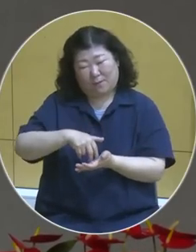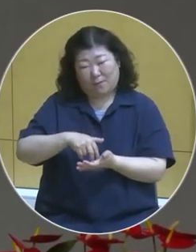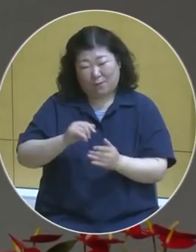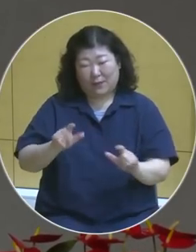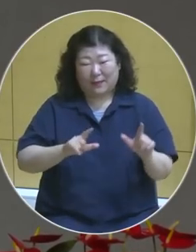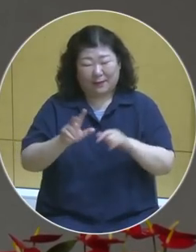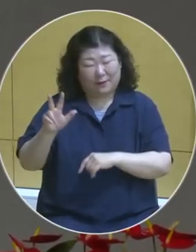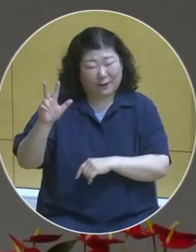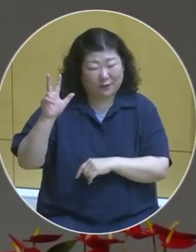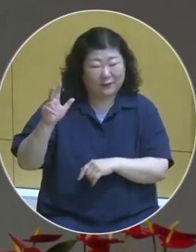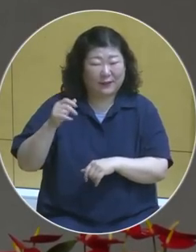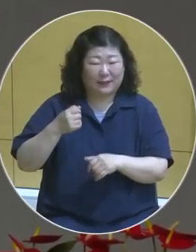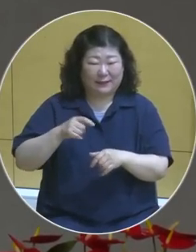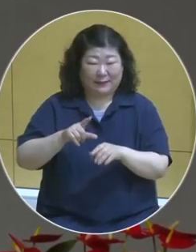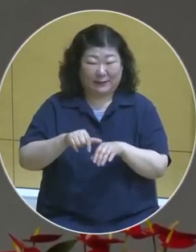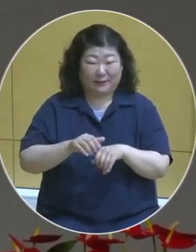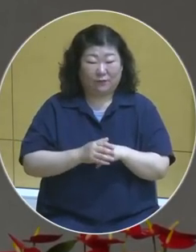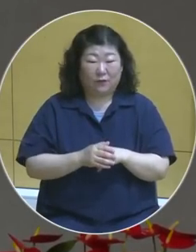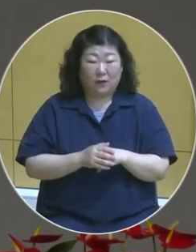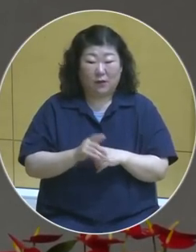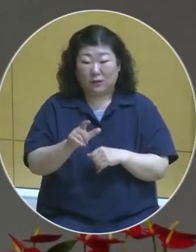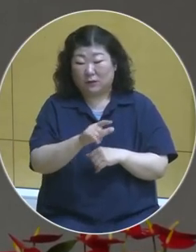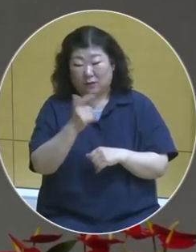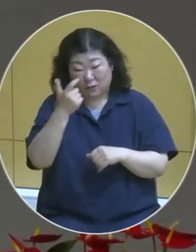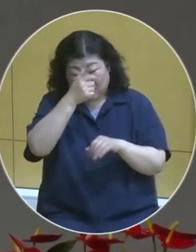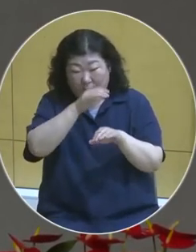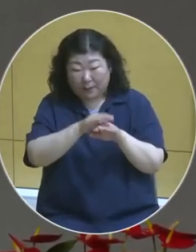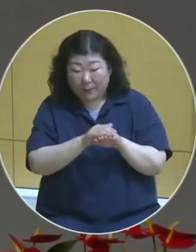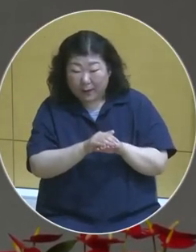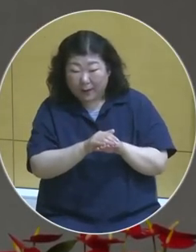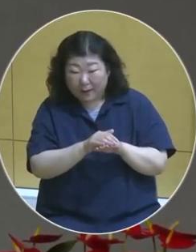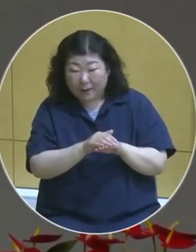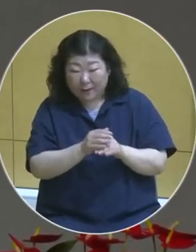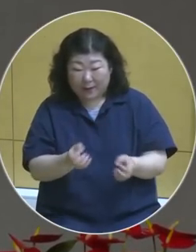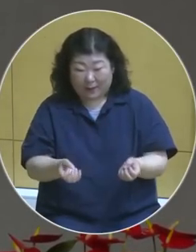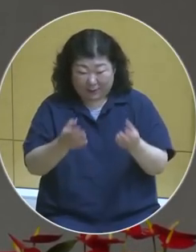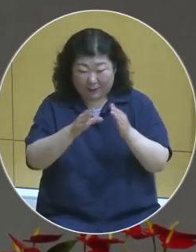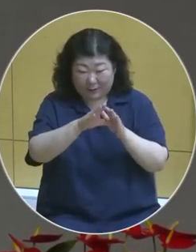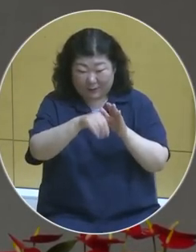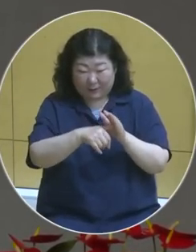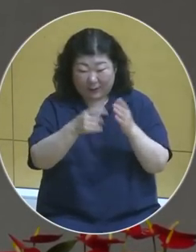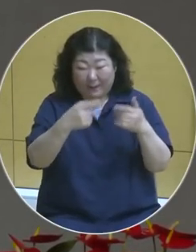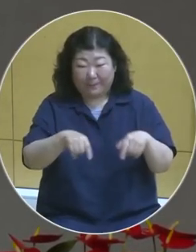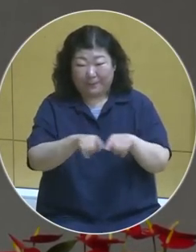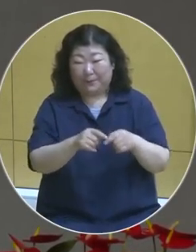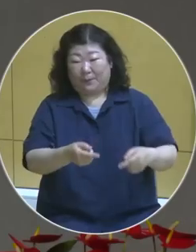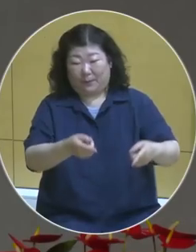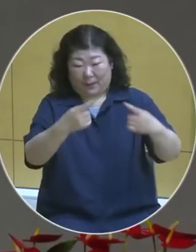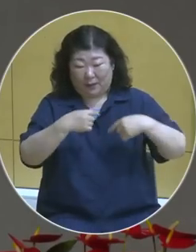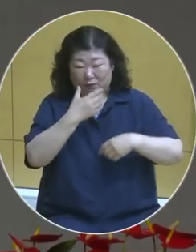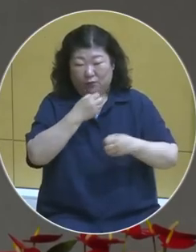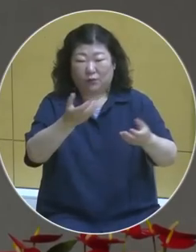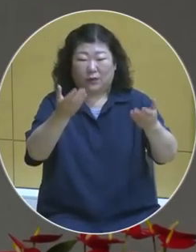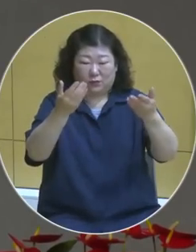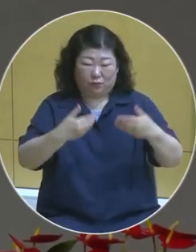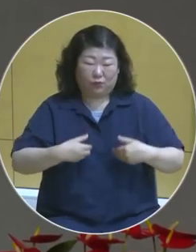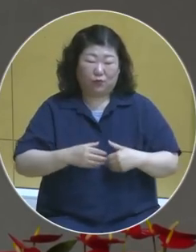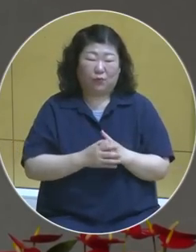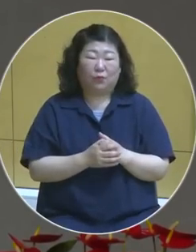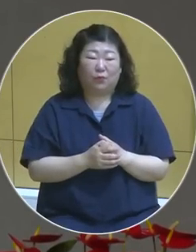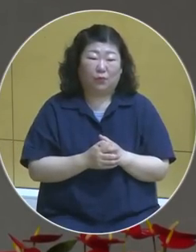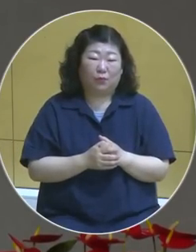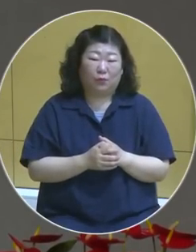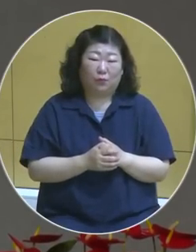그런 시간이기도 합니다. 저녁 예배 나와서 할 때 여러분 많이 오셔서 함께 축복해 주시고 또 이 저희